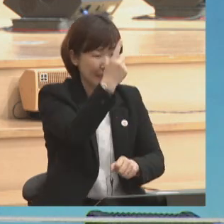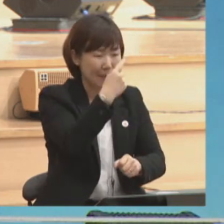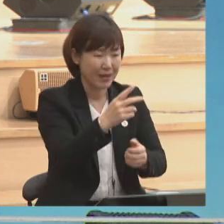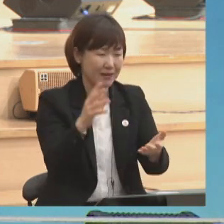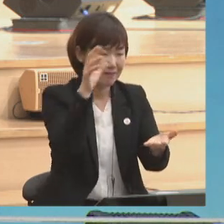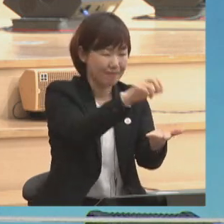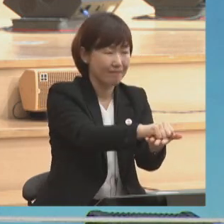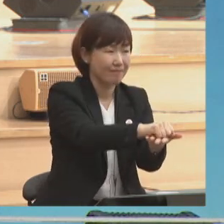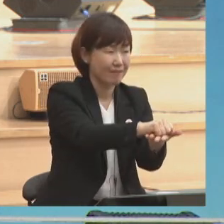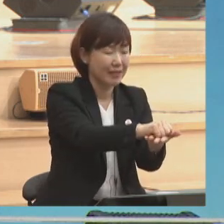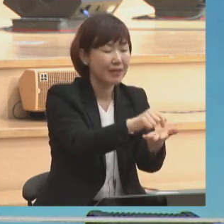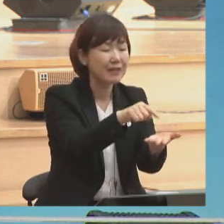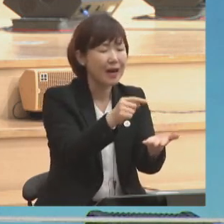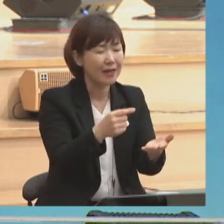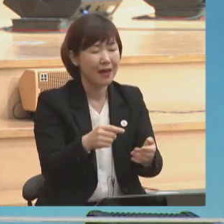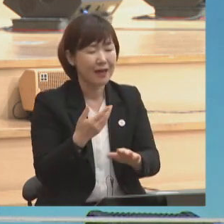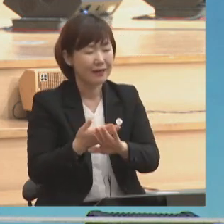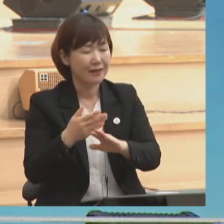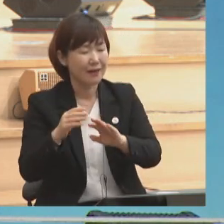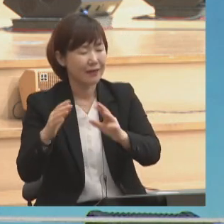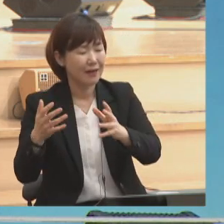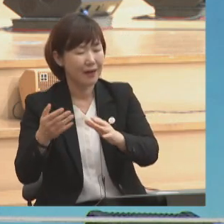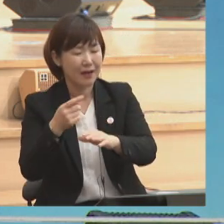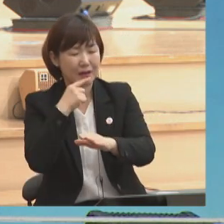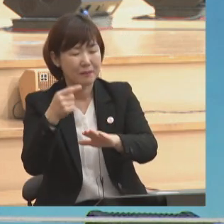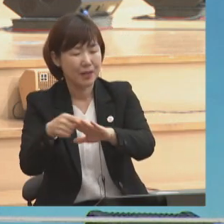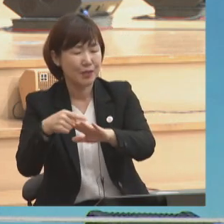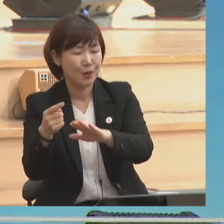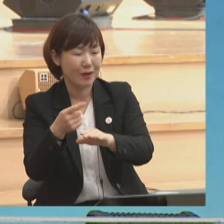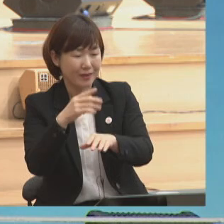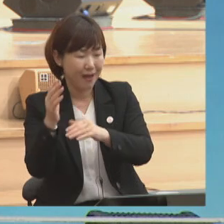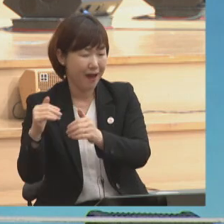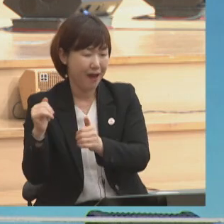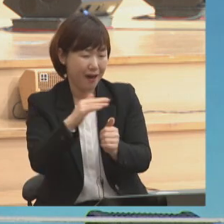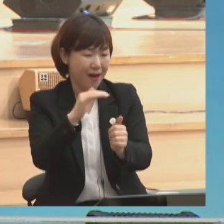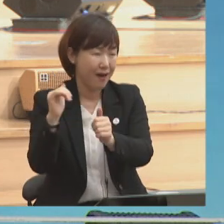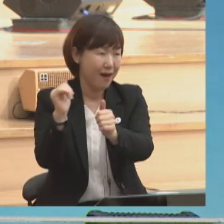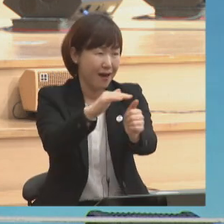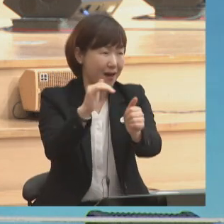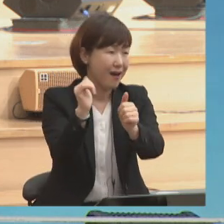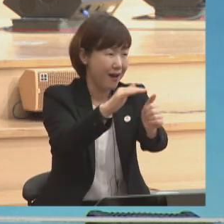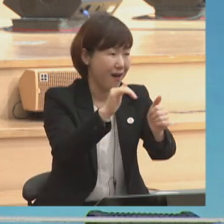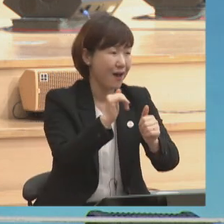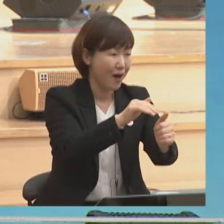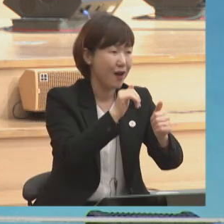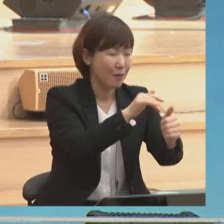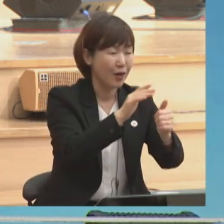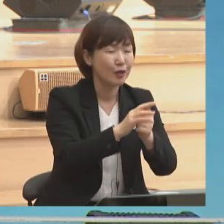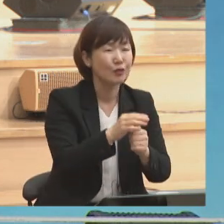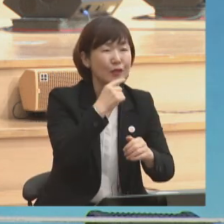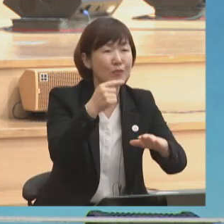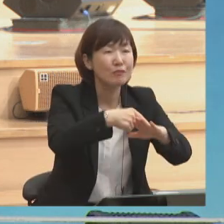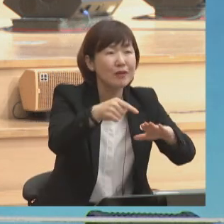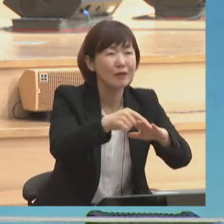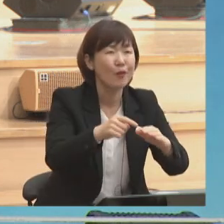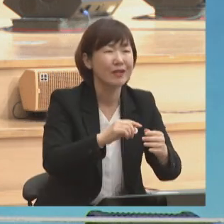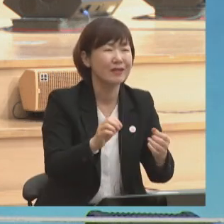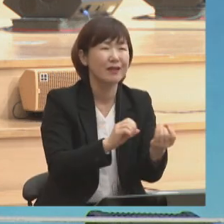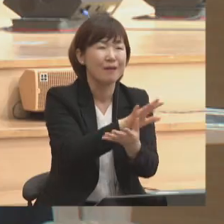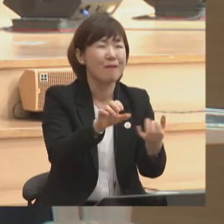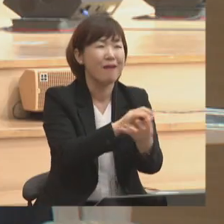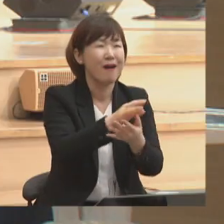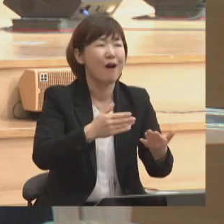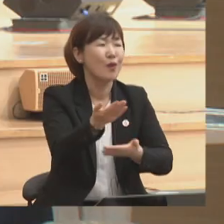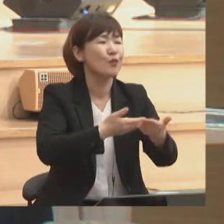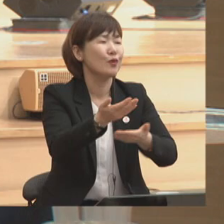있잖아요. 이상한 족들을 강제로 이식시켜가지고 사마리아에 심어놔 버렸어. 그런 게 어딨냐고? 성경에